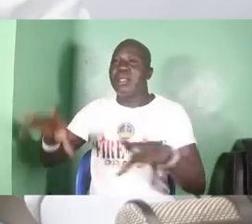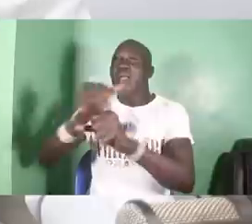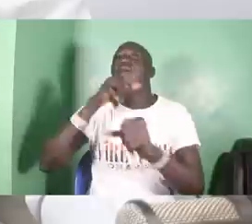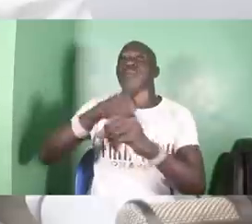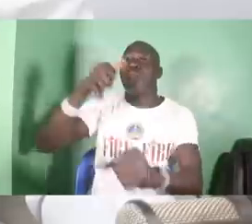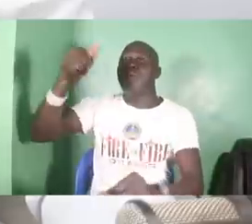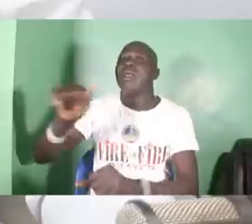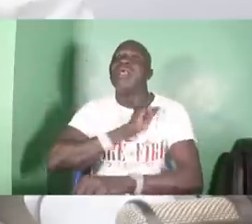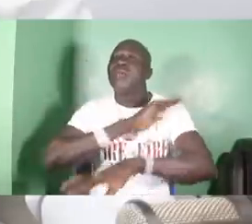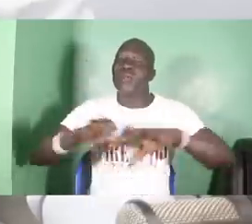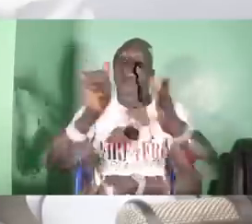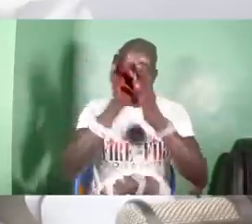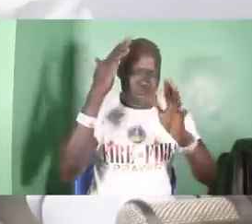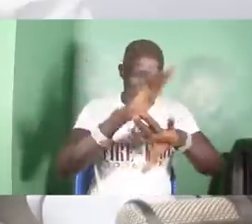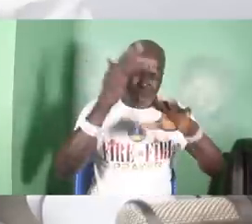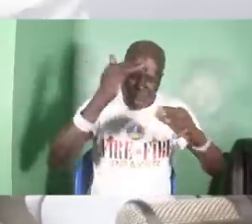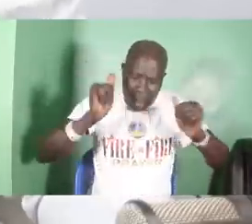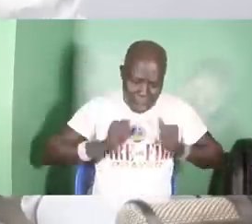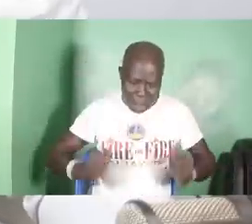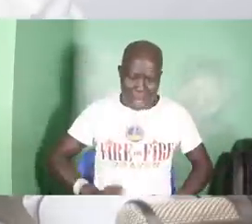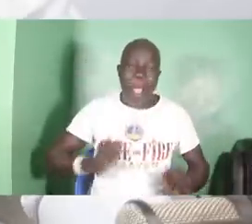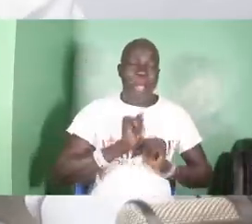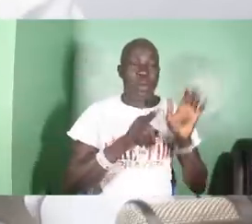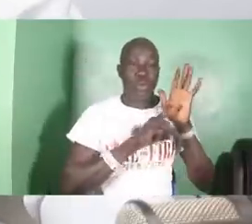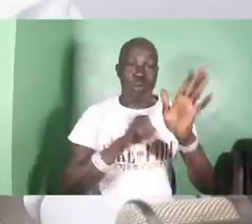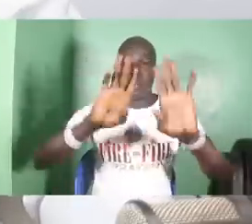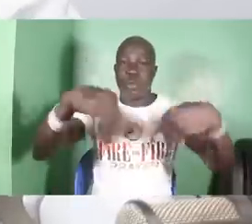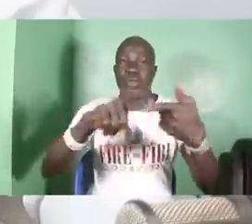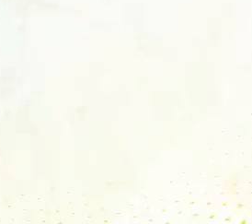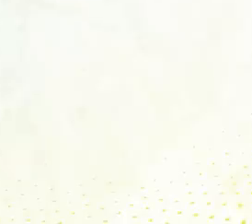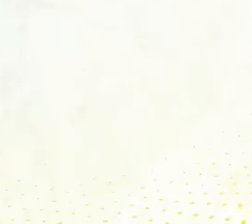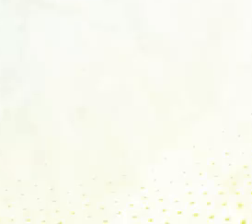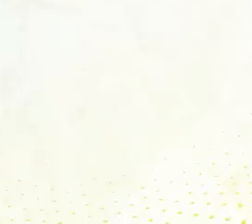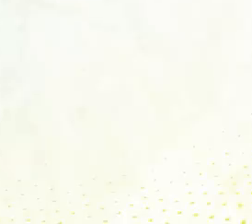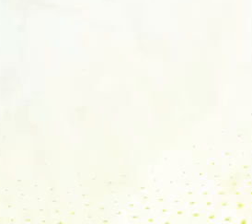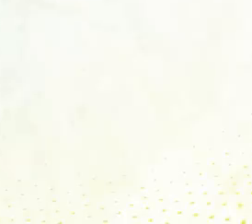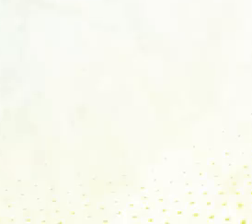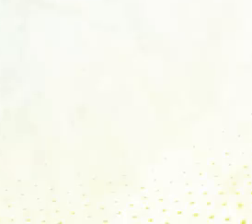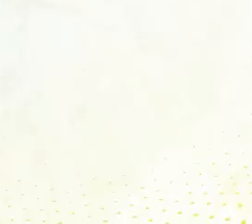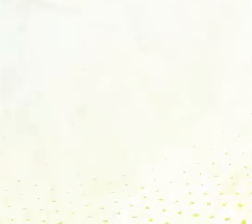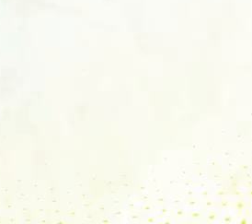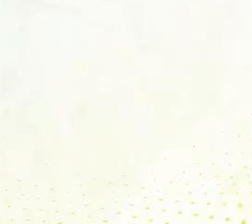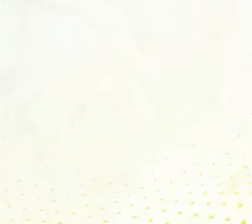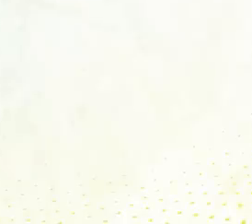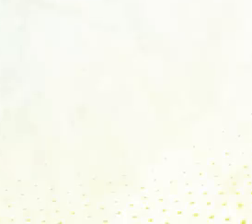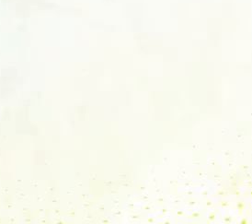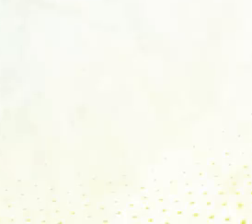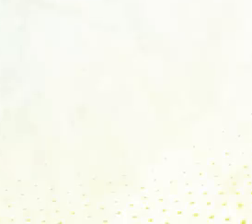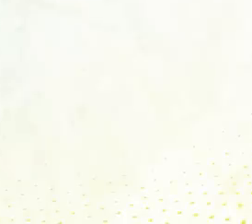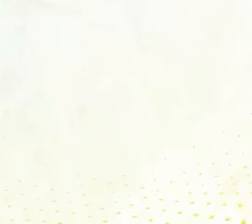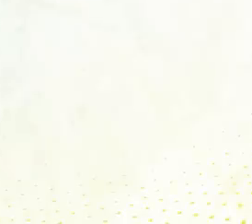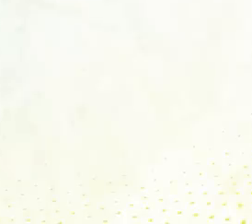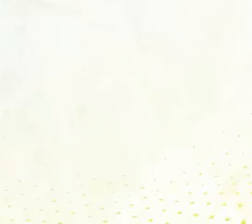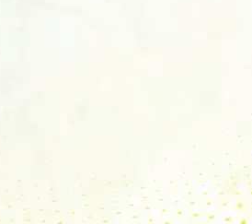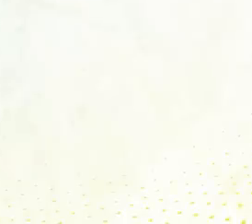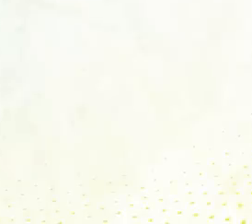we to ba ti get address mo fe fun la address I want to give you the address emi lo mo yin lori afefe lati